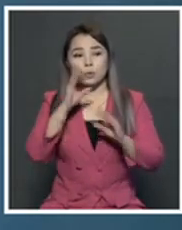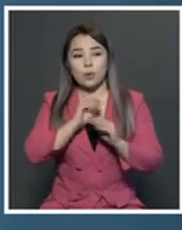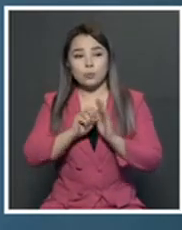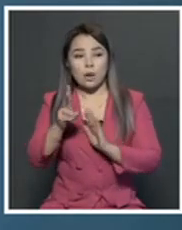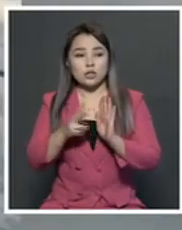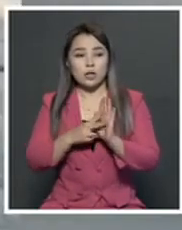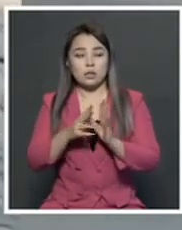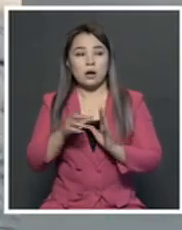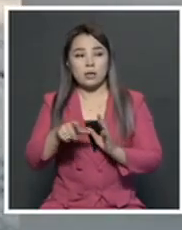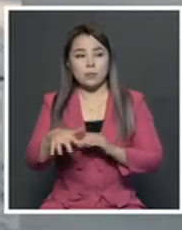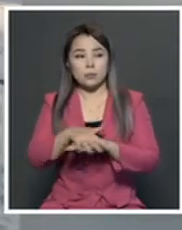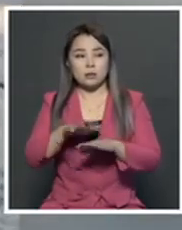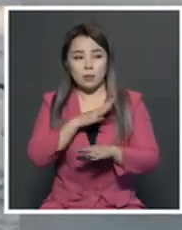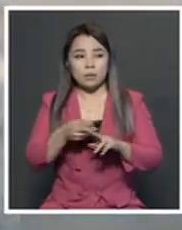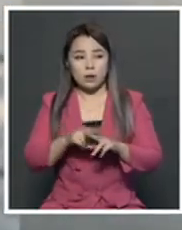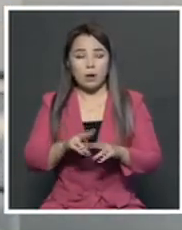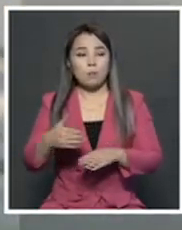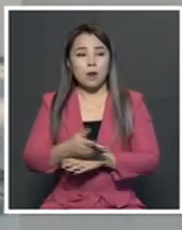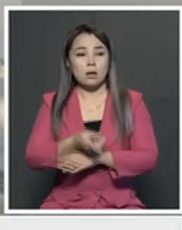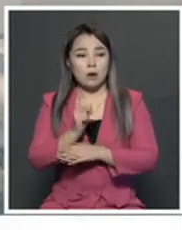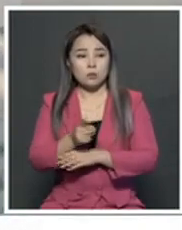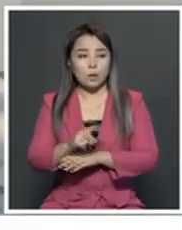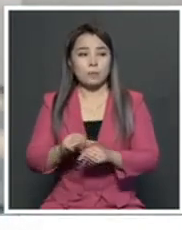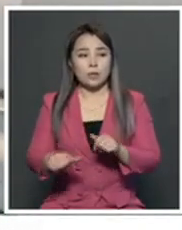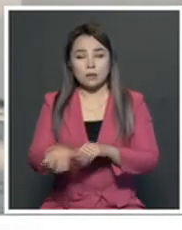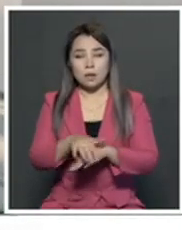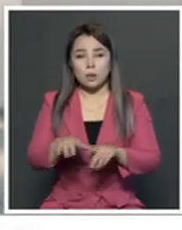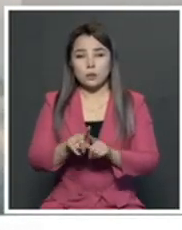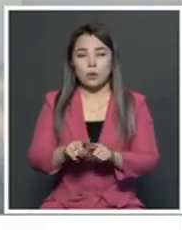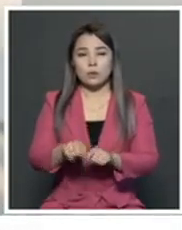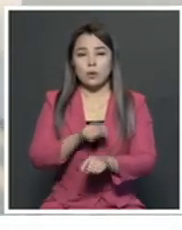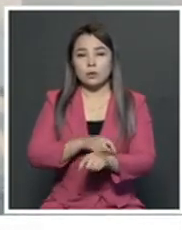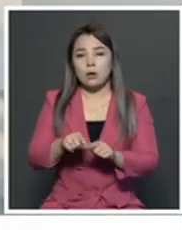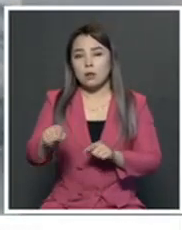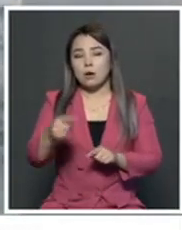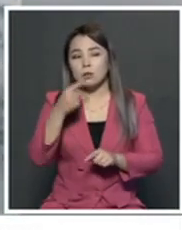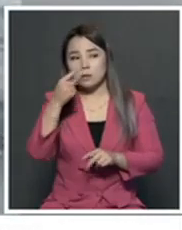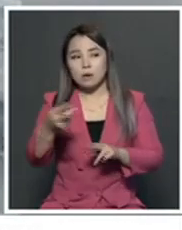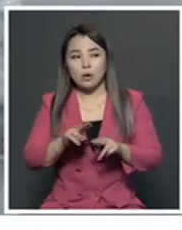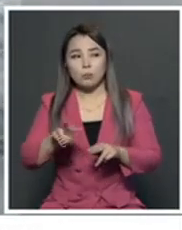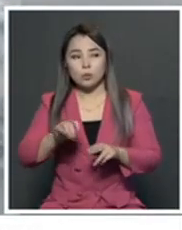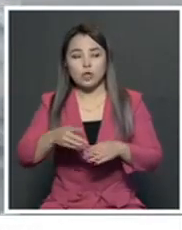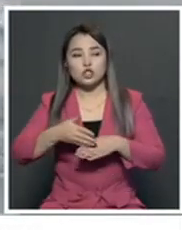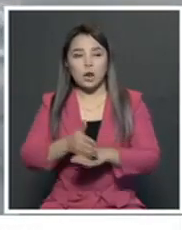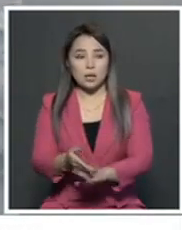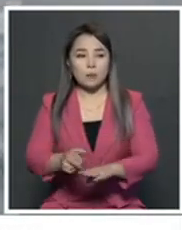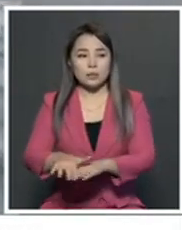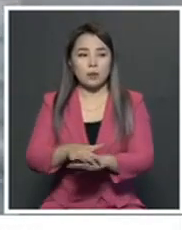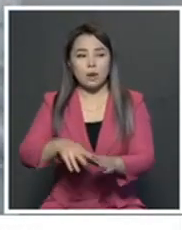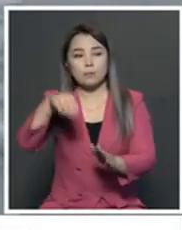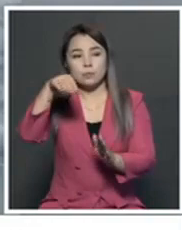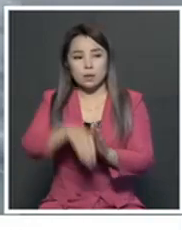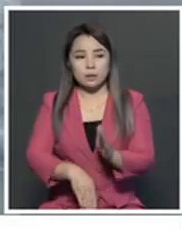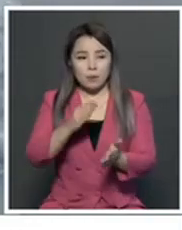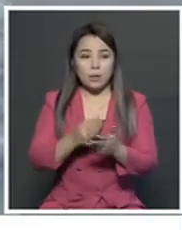үлгерген. Қамыстыбас елді мекен аумағында балық аулағандар жағалаудан 3 шақырымға дейін алыстап кеткен, бірақ ұзаққа бармай мұз жарылып Қамбаштың тұңғиығына